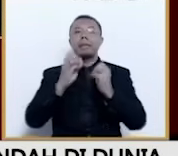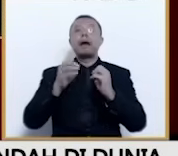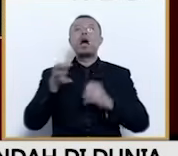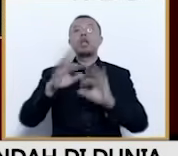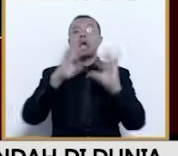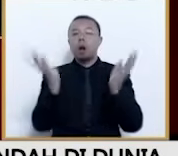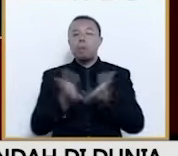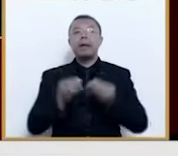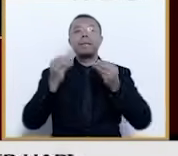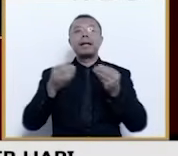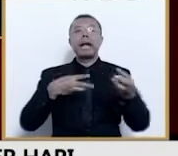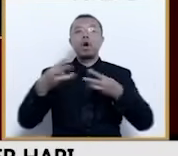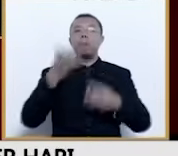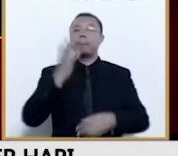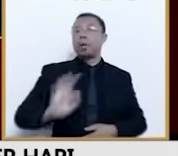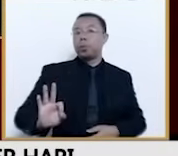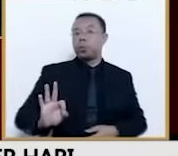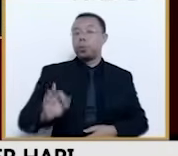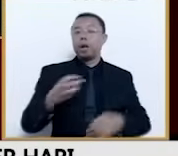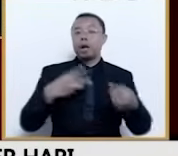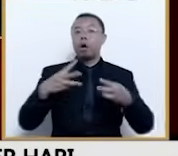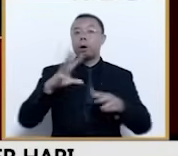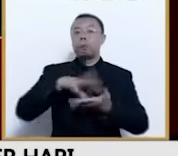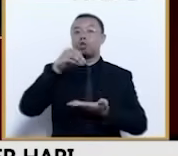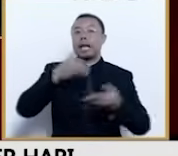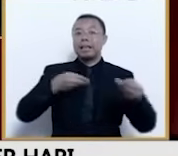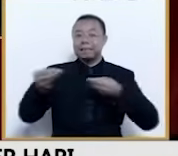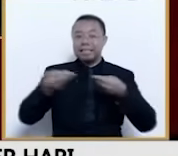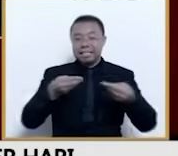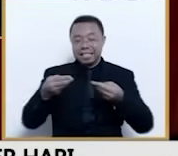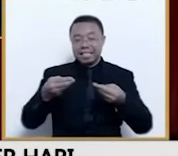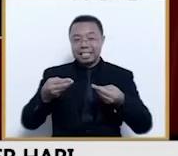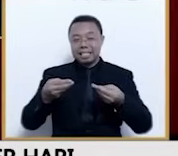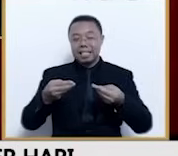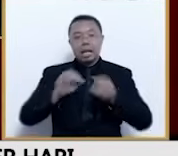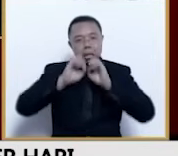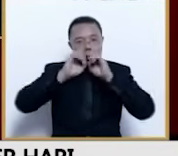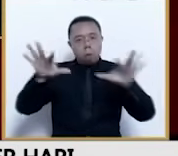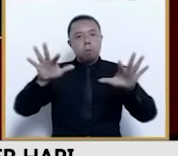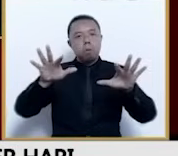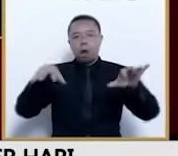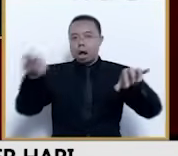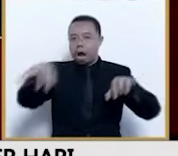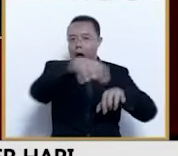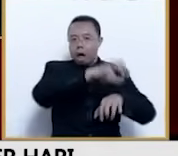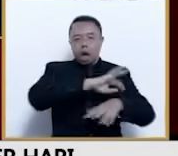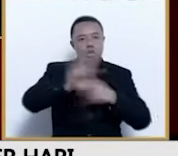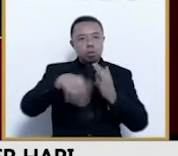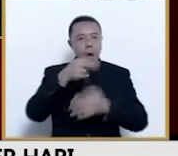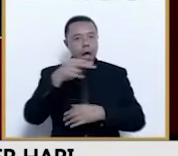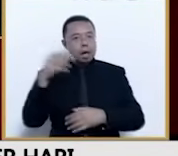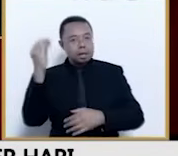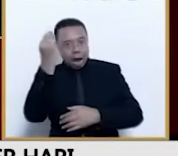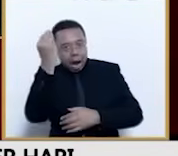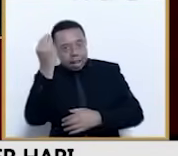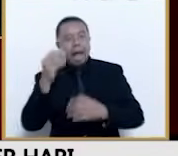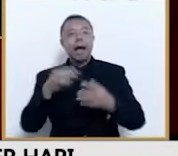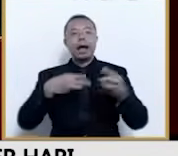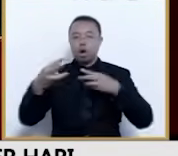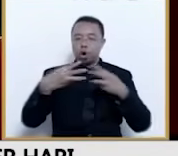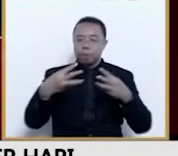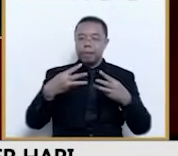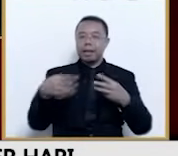kita hadirkan ekonomi baru, ekonomi pusat bisnis disebarkan ke seluruh Jakarta, kemudian